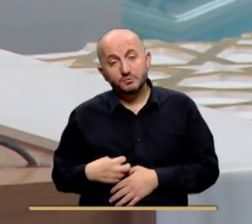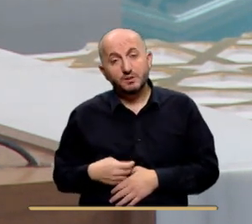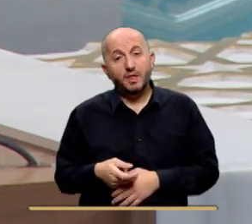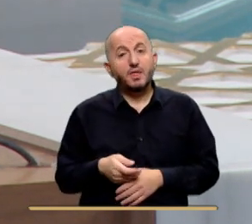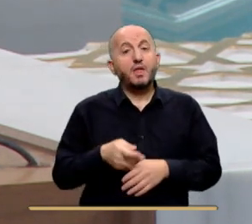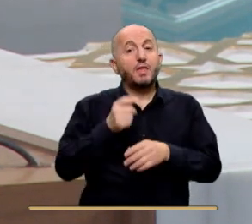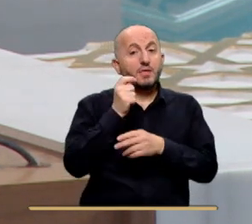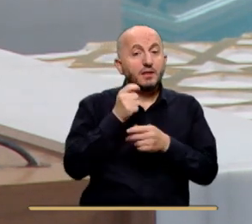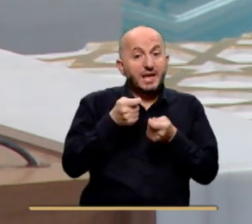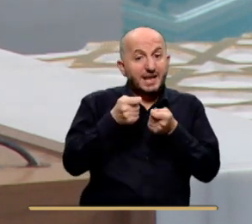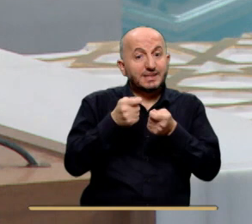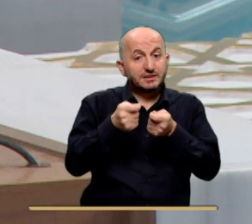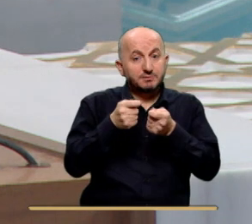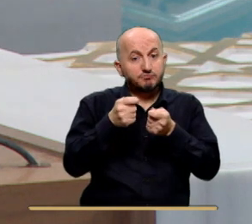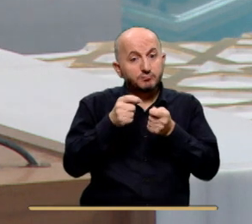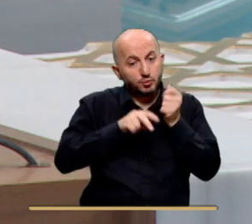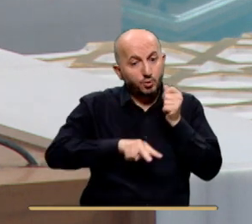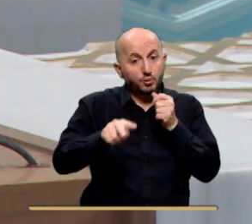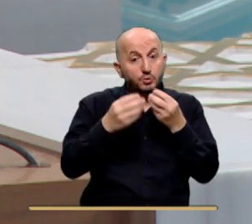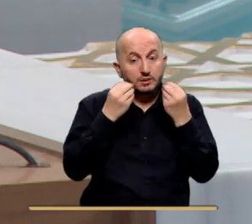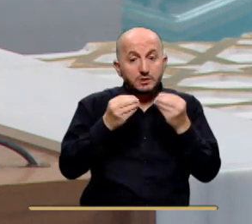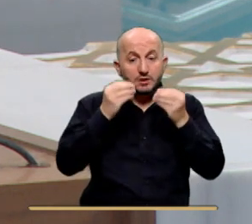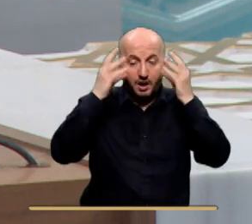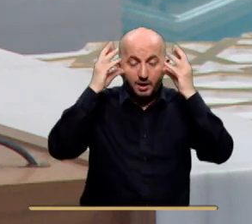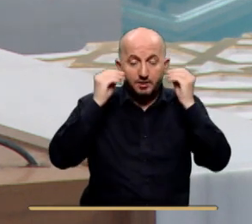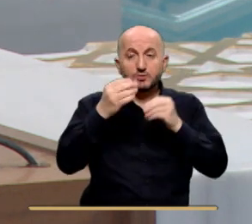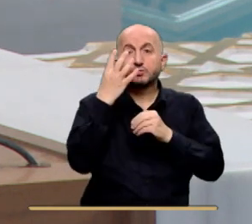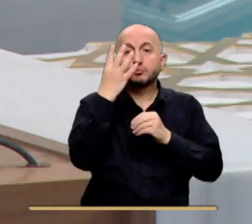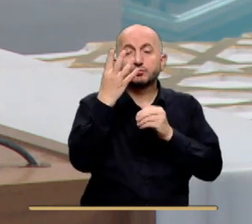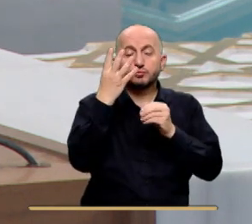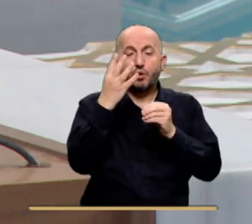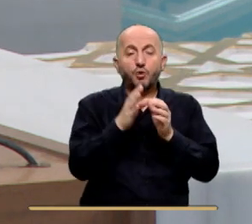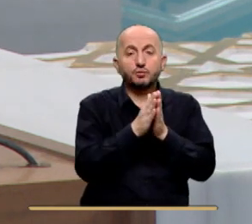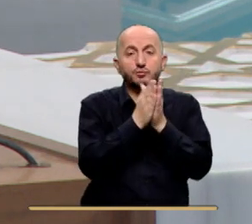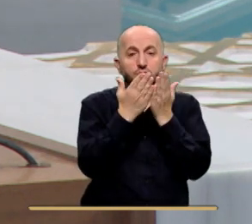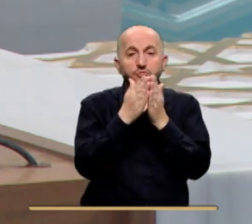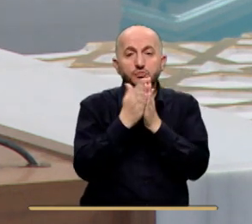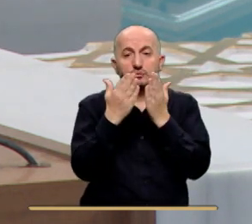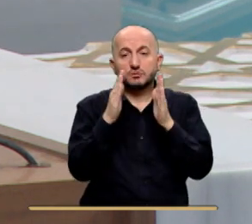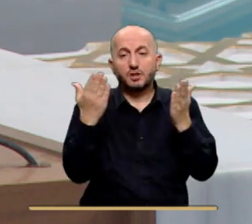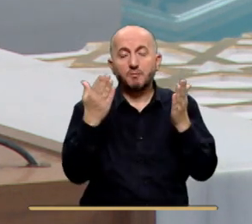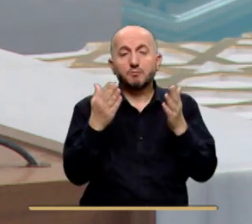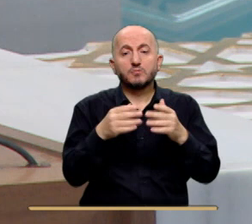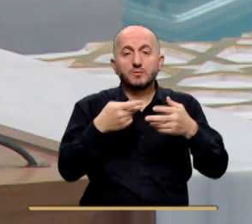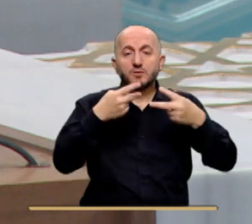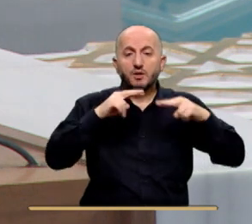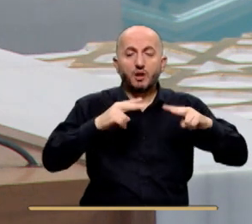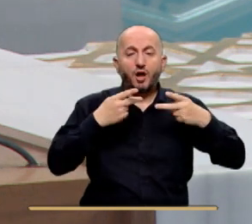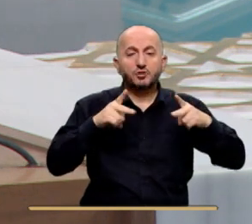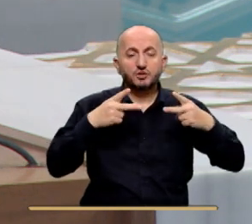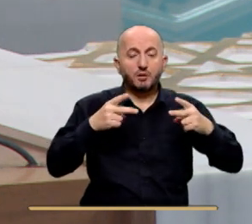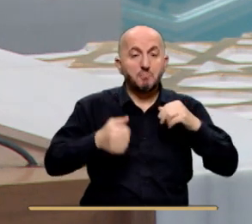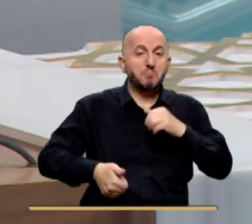terbiye metodunu çok iyi anlamış ve bize 4 ciltlik İhya-i Ulumiddin, biliyorsunuz, tercüme edildi. Hem